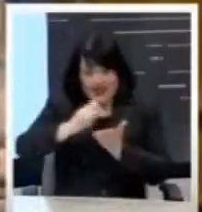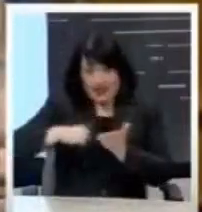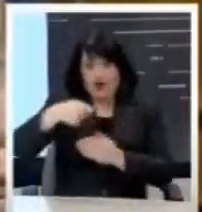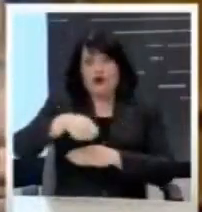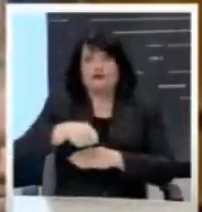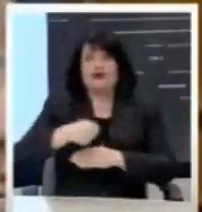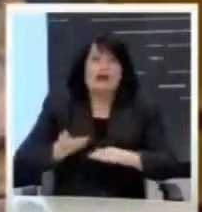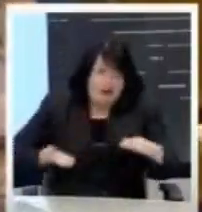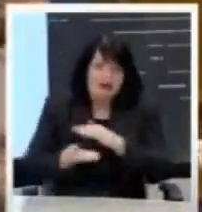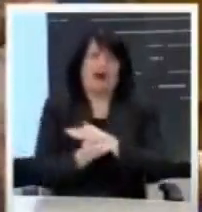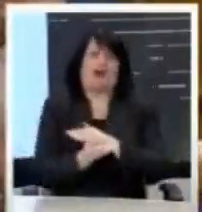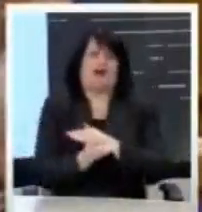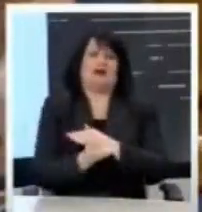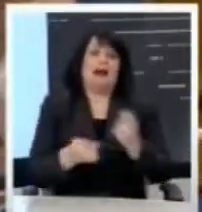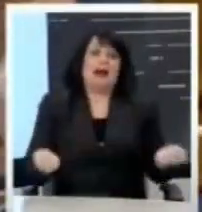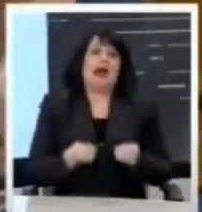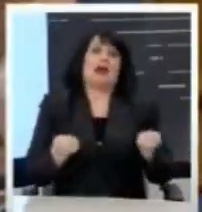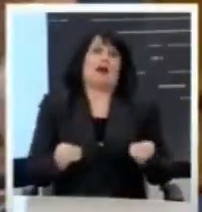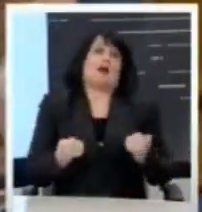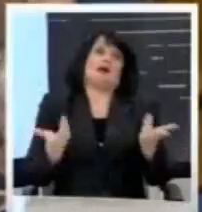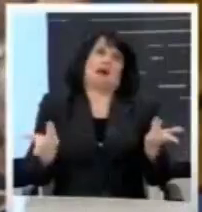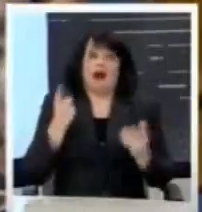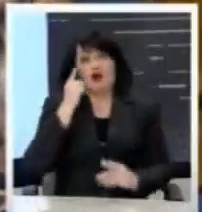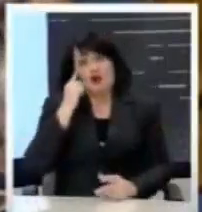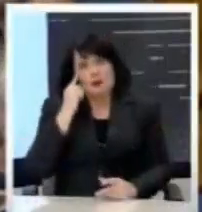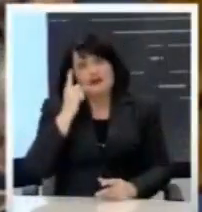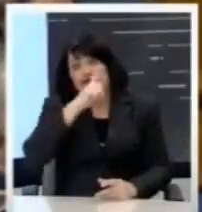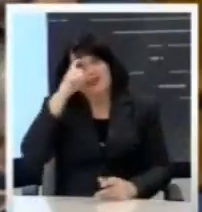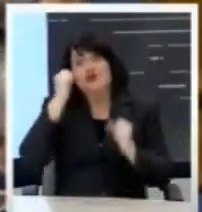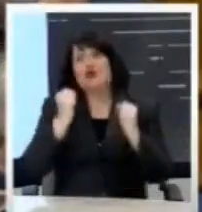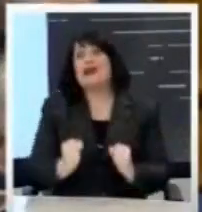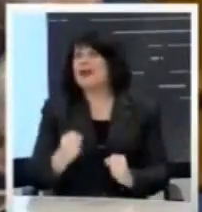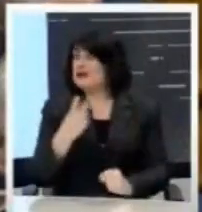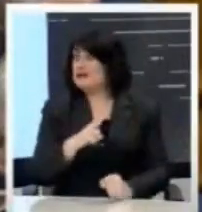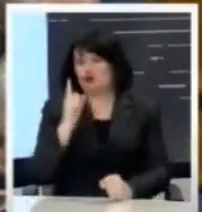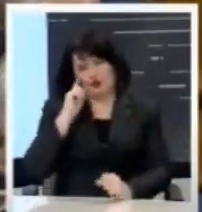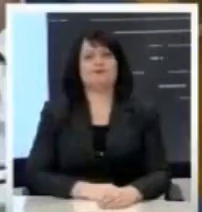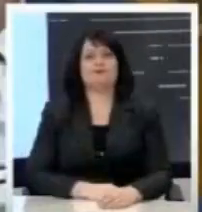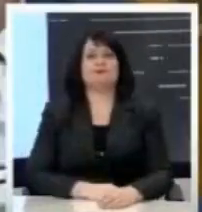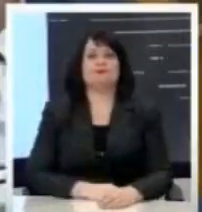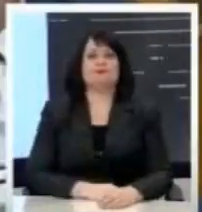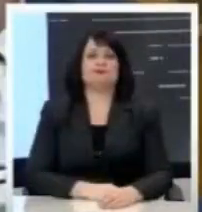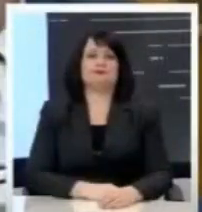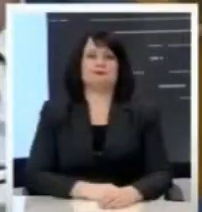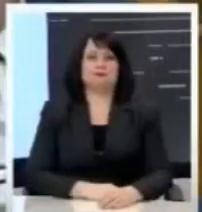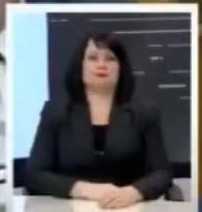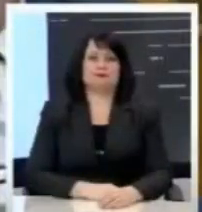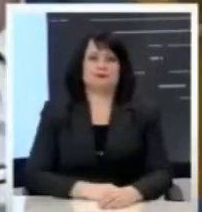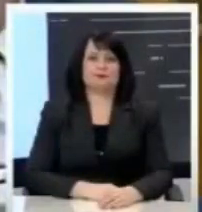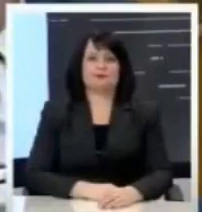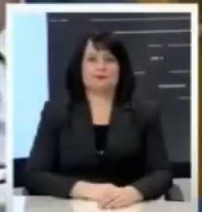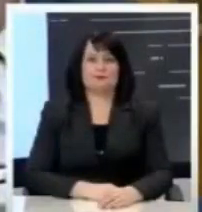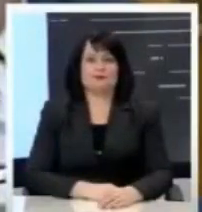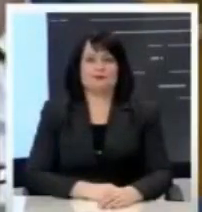μήνυση και στη δικογραφία, κάντε κάτι, ό,τι θυμίζετε, αλλά νομίζω ότι είσαστε σε πολύ δύσκολη θέση. Και όλα αυτά, γιατί